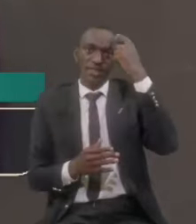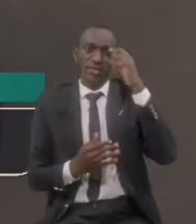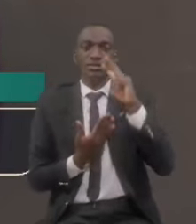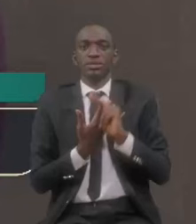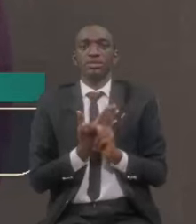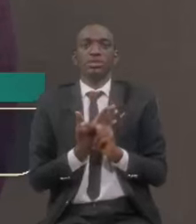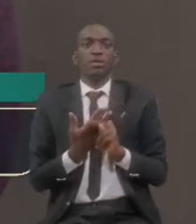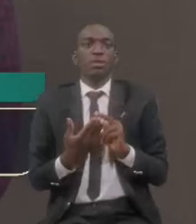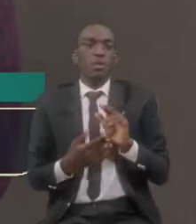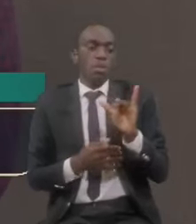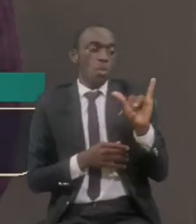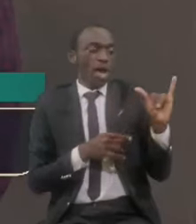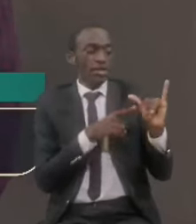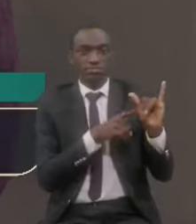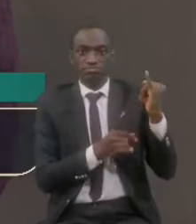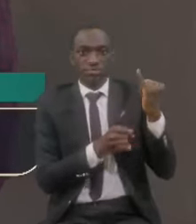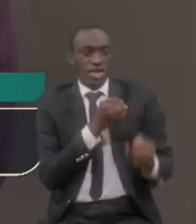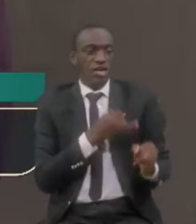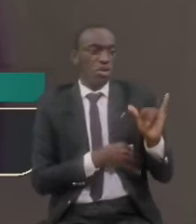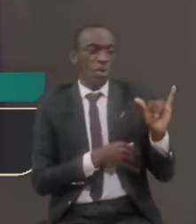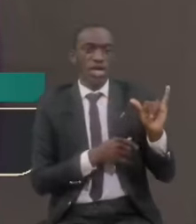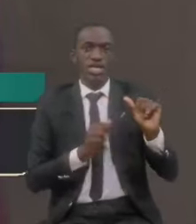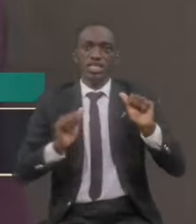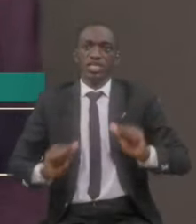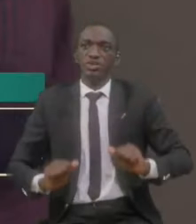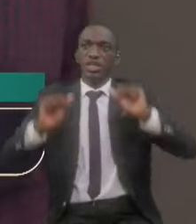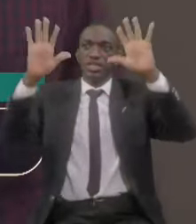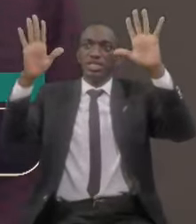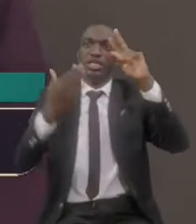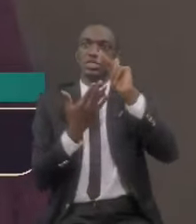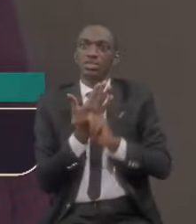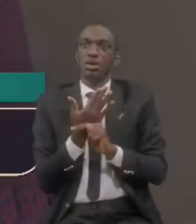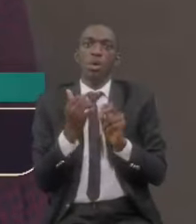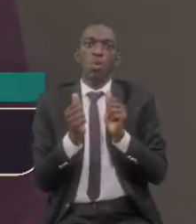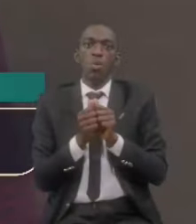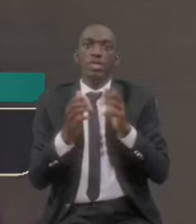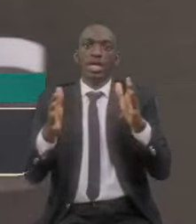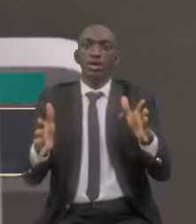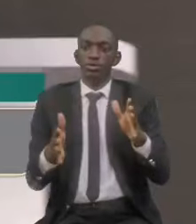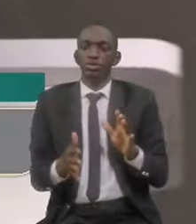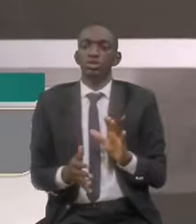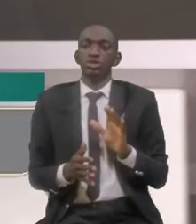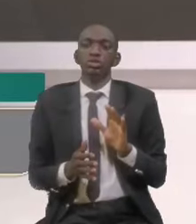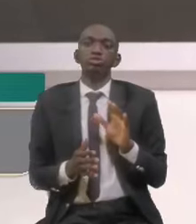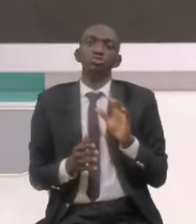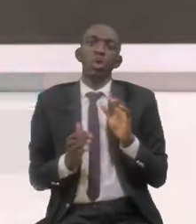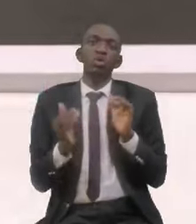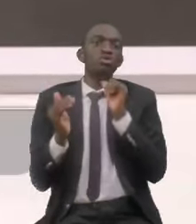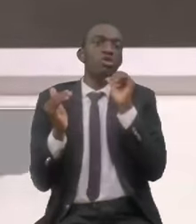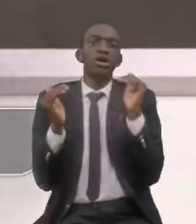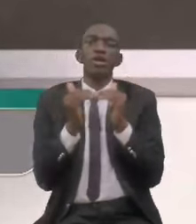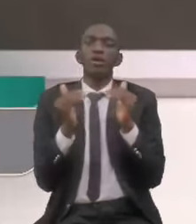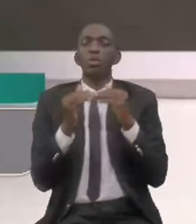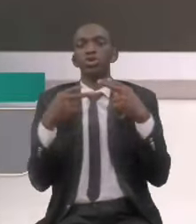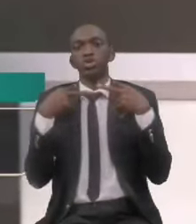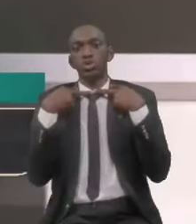Ensuite, Y, dans ce nom, Timothée, c'est la soumission. La soumission, sans être sous un joug